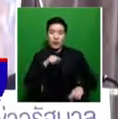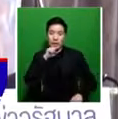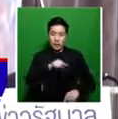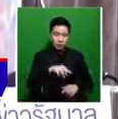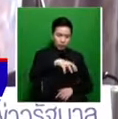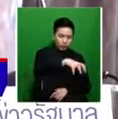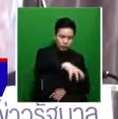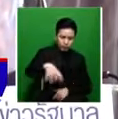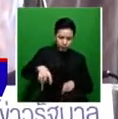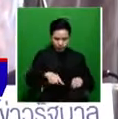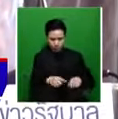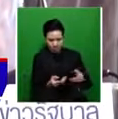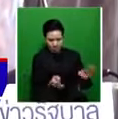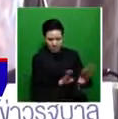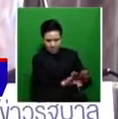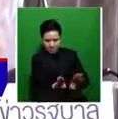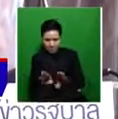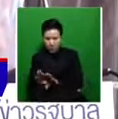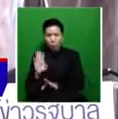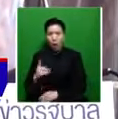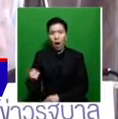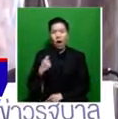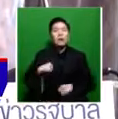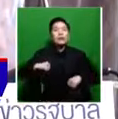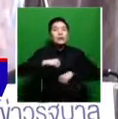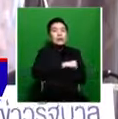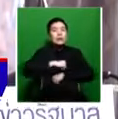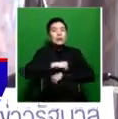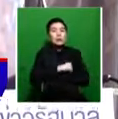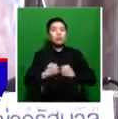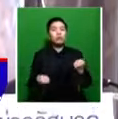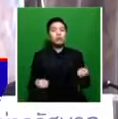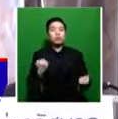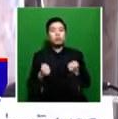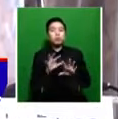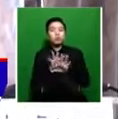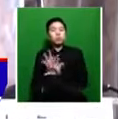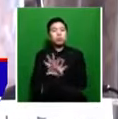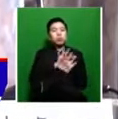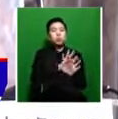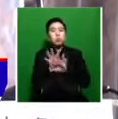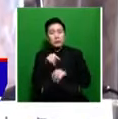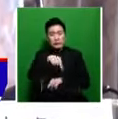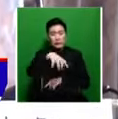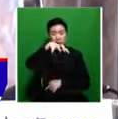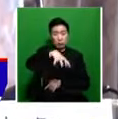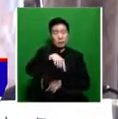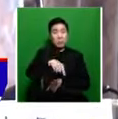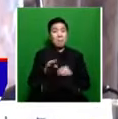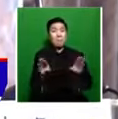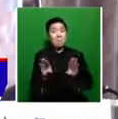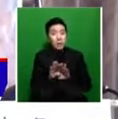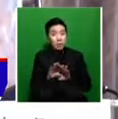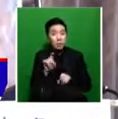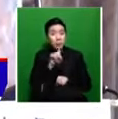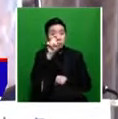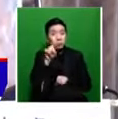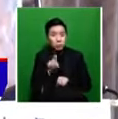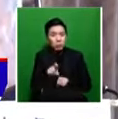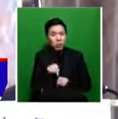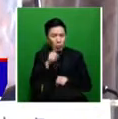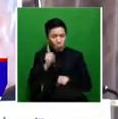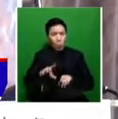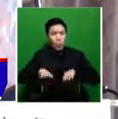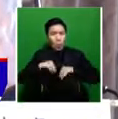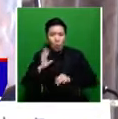ดสถานประกอบการมีคำถามเข้ามาเรื่องของฟิตเนสนี่เข้าข่ายที่จะต้องปิดไหมคะเพราะว่าเป็นหนึ่งสถานที่ที่ต้องยอม